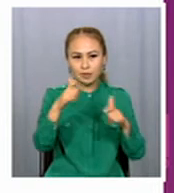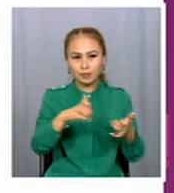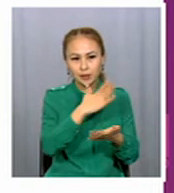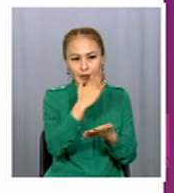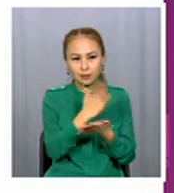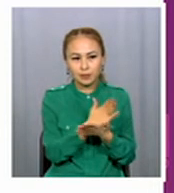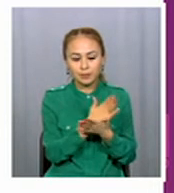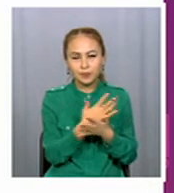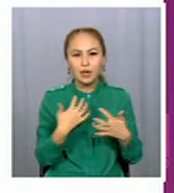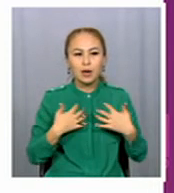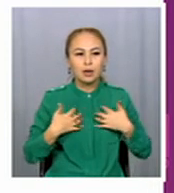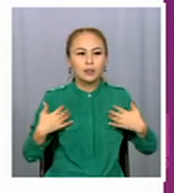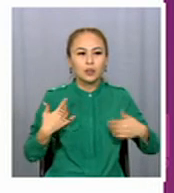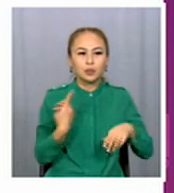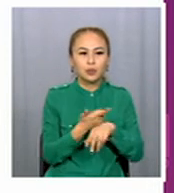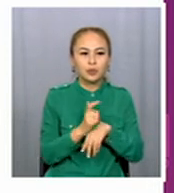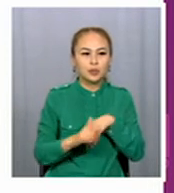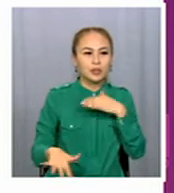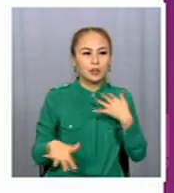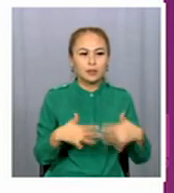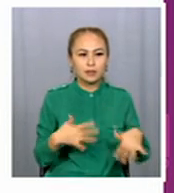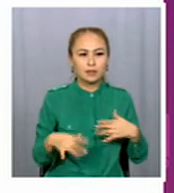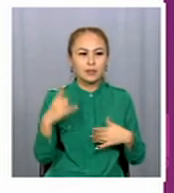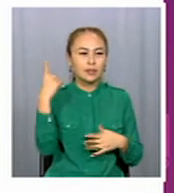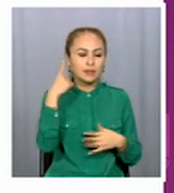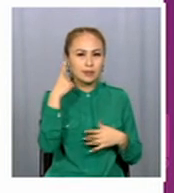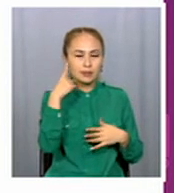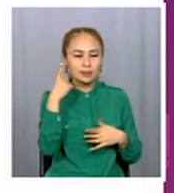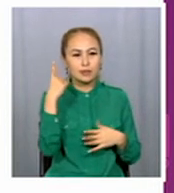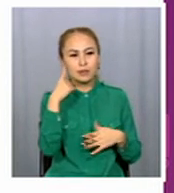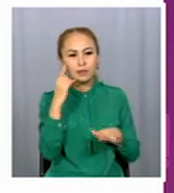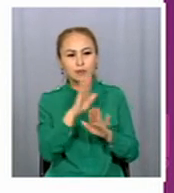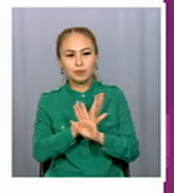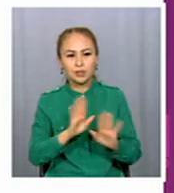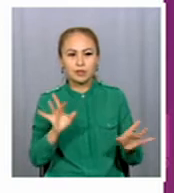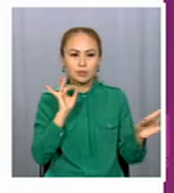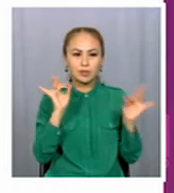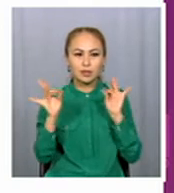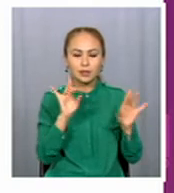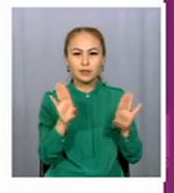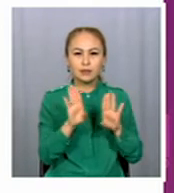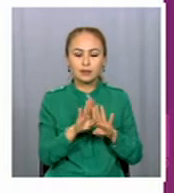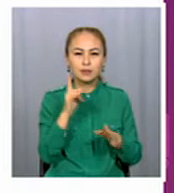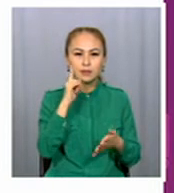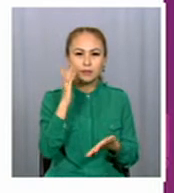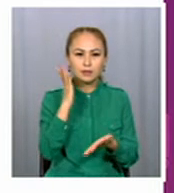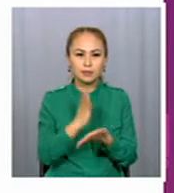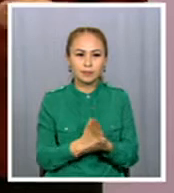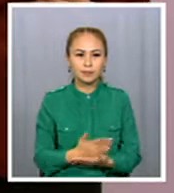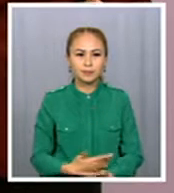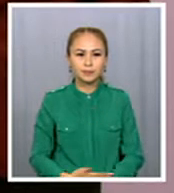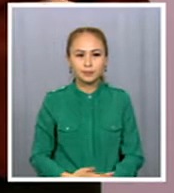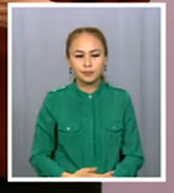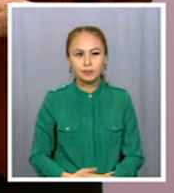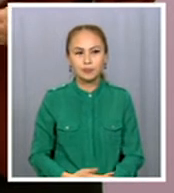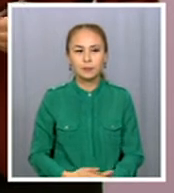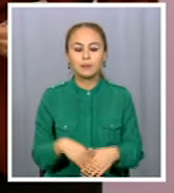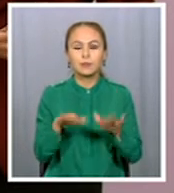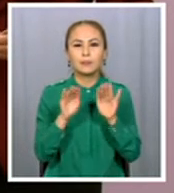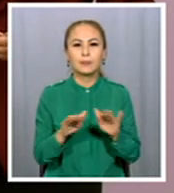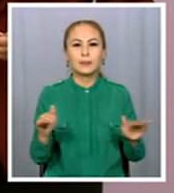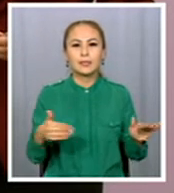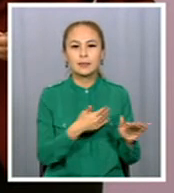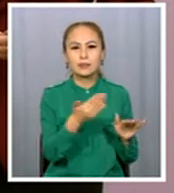хабар береді. Аңдар өте әлсіз, естілер естілмес дыбыстарға дейін естейді. Балалар,